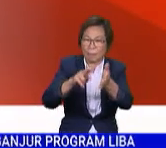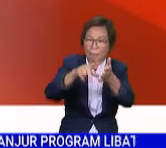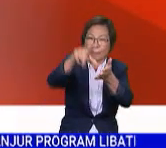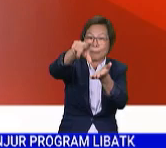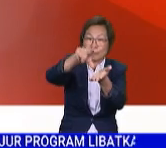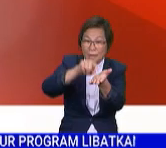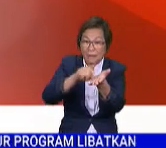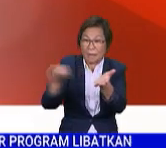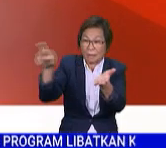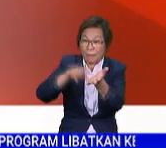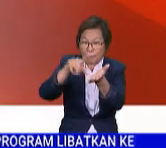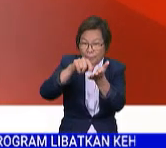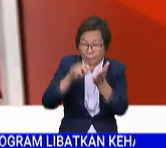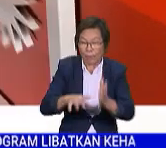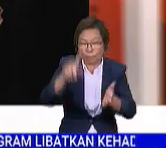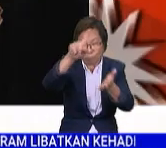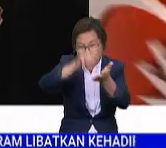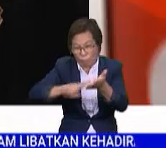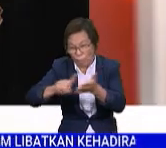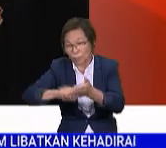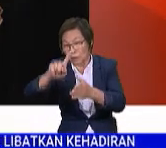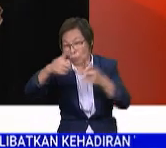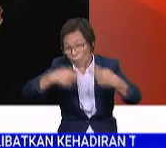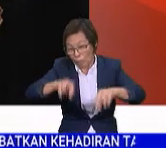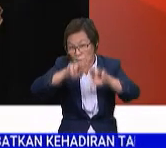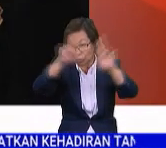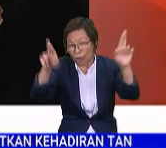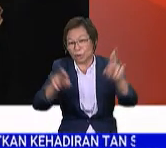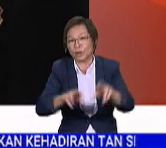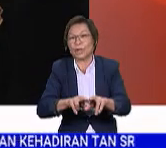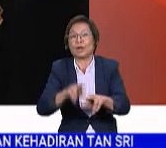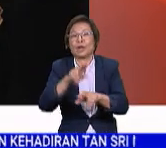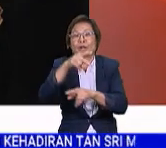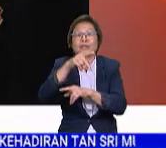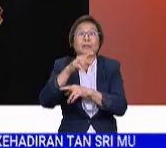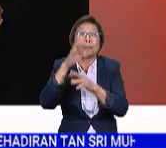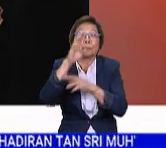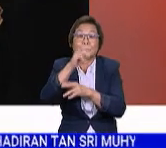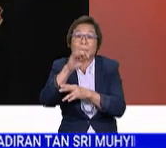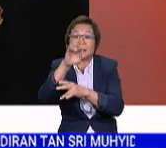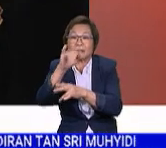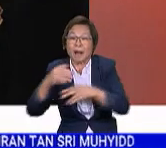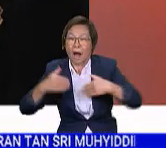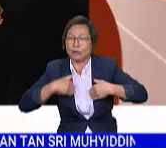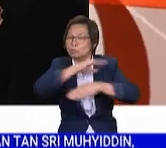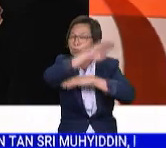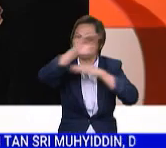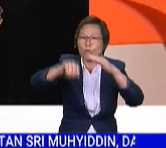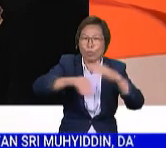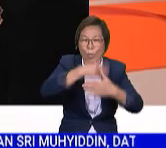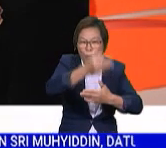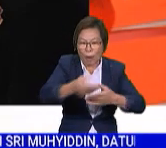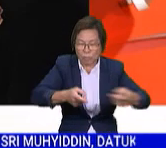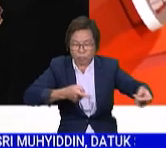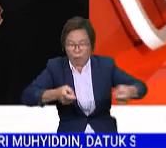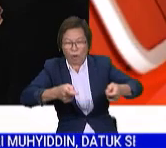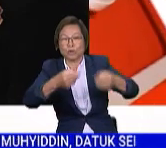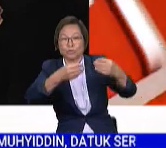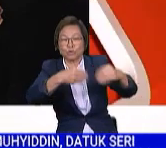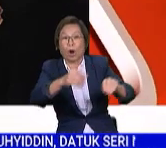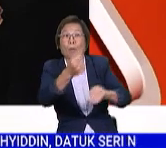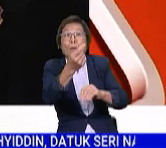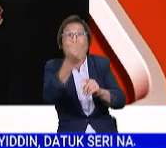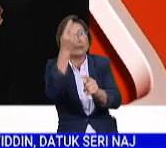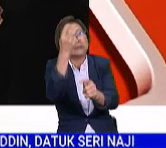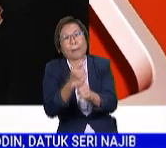media juga memaklumkan hasil pemeriksaan di salah sebuah Pasaraya di Pujut miris malam mendapati kesemua barangan kawalan dijual pada